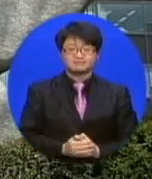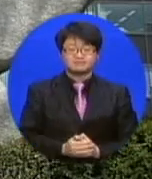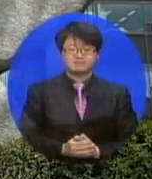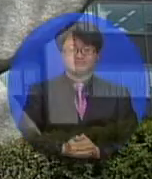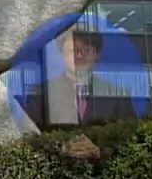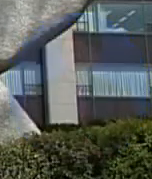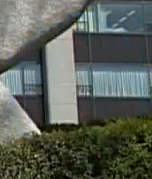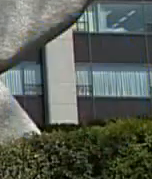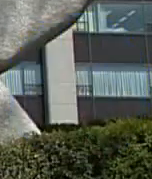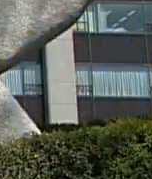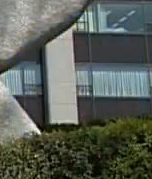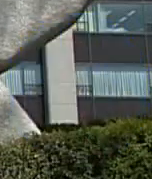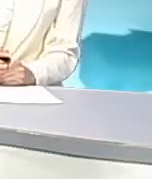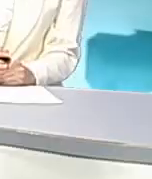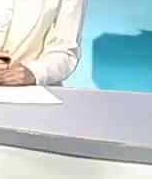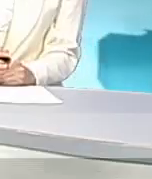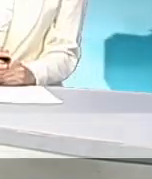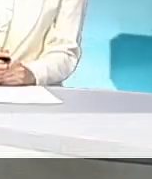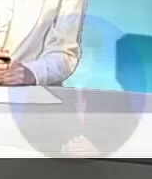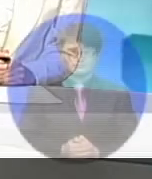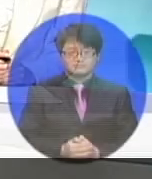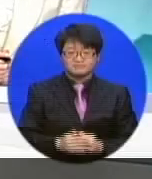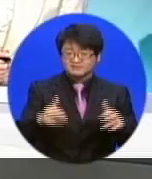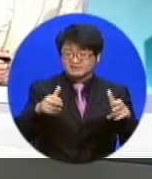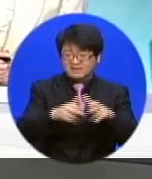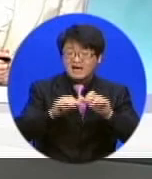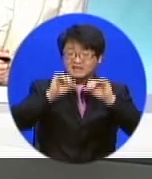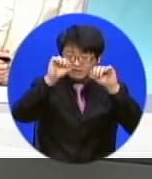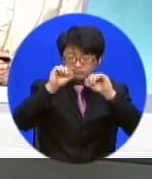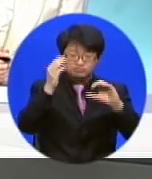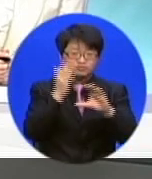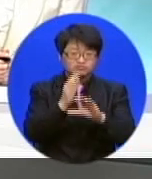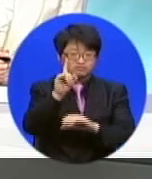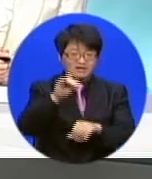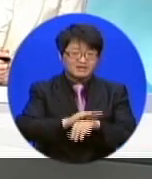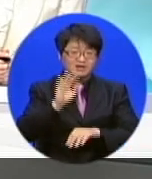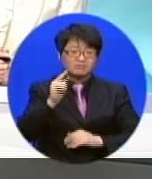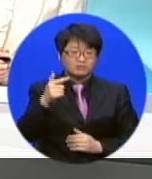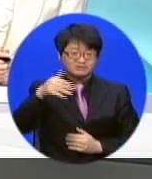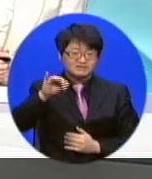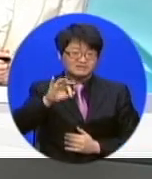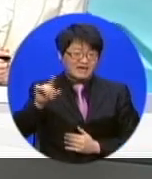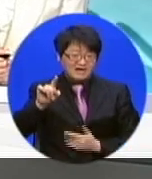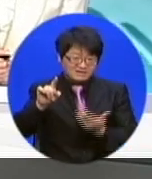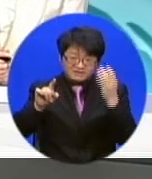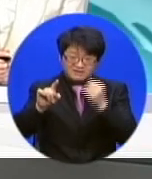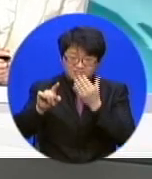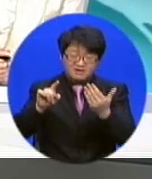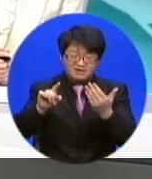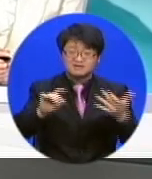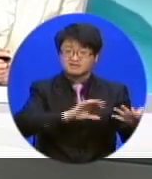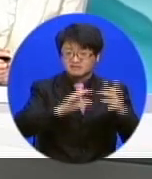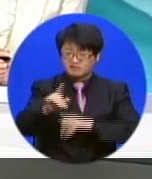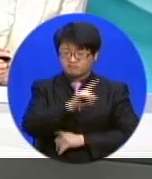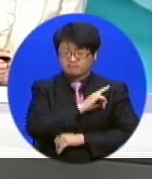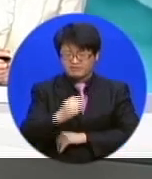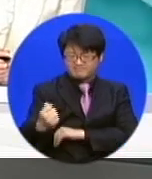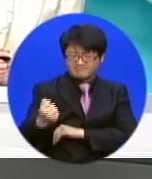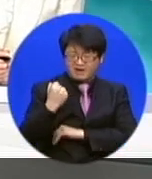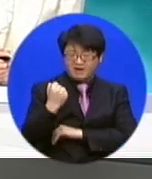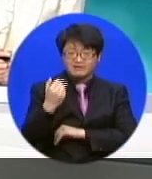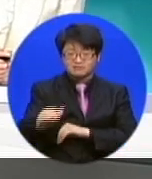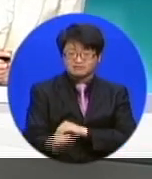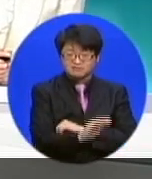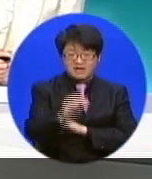뉴스 박정인입니다. 장애인 스포츠 종목 중 하나인 보치아 기억하십니까? 세계 최강의 기량을